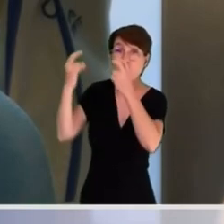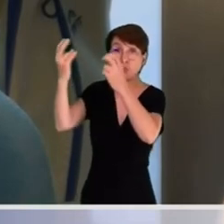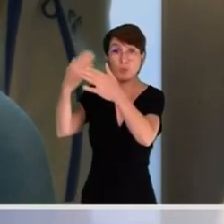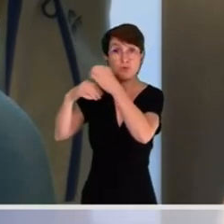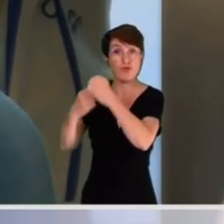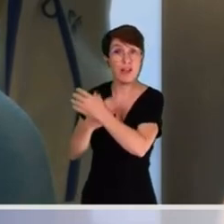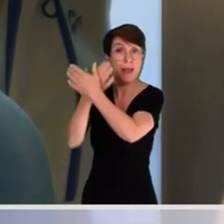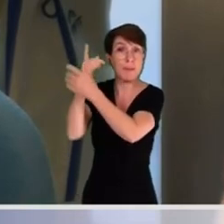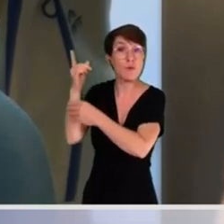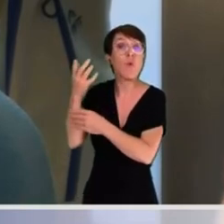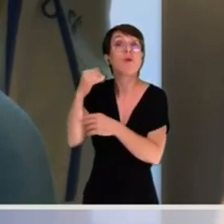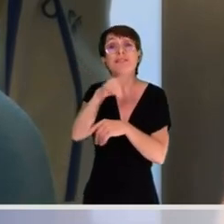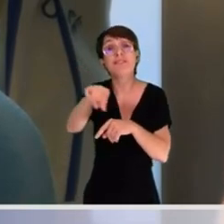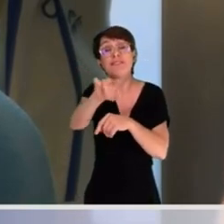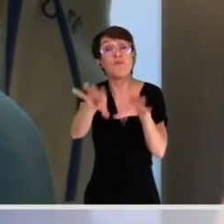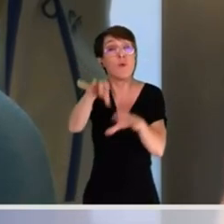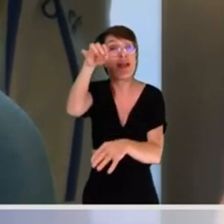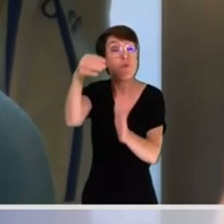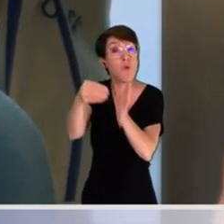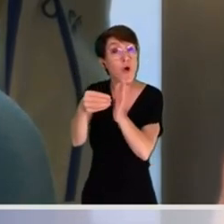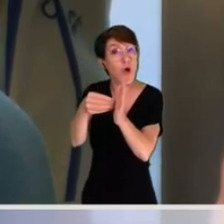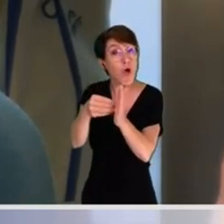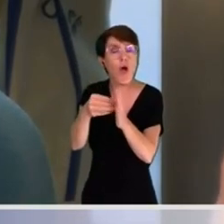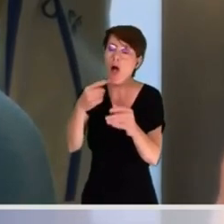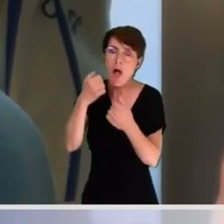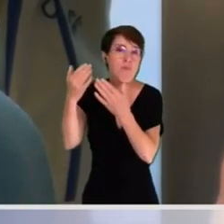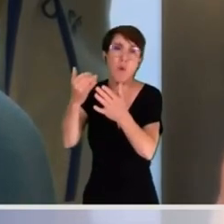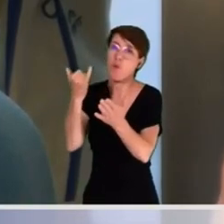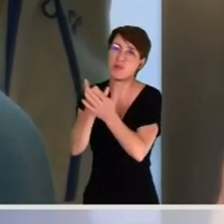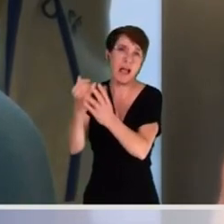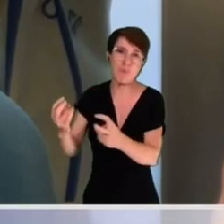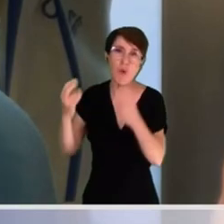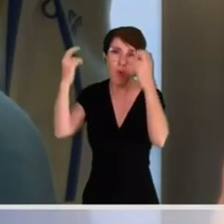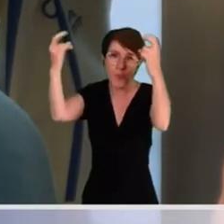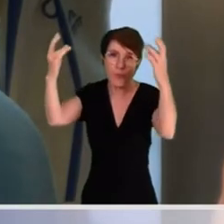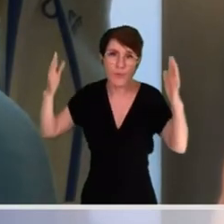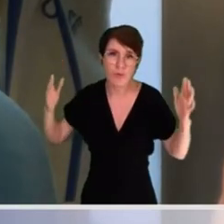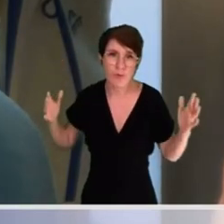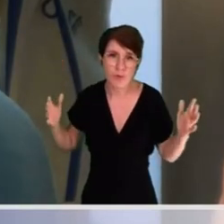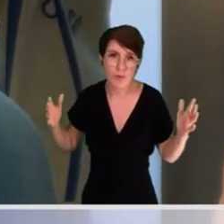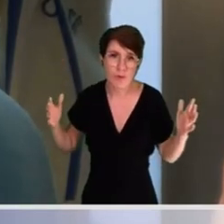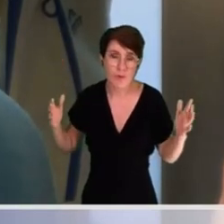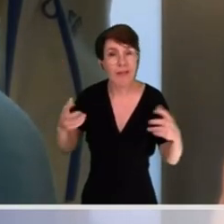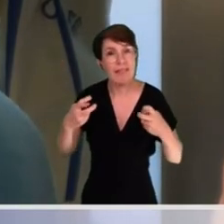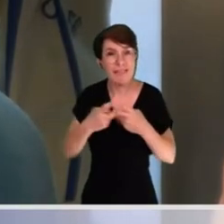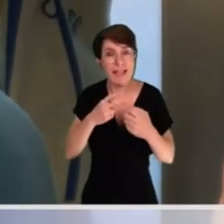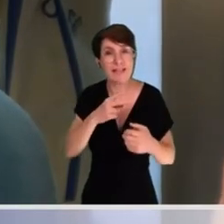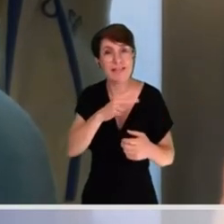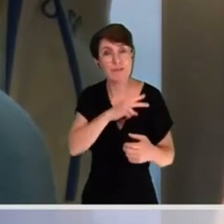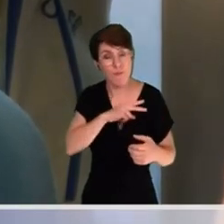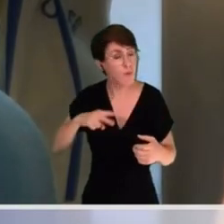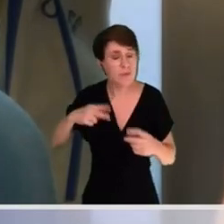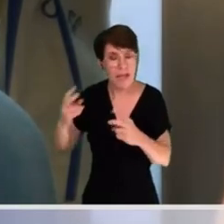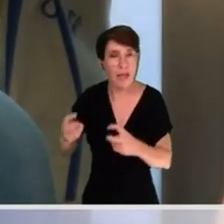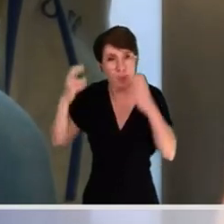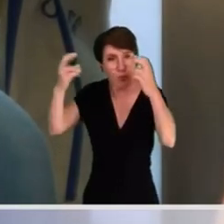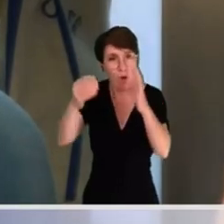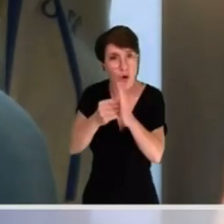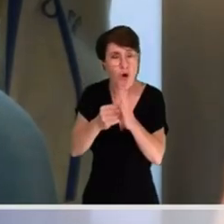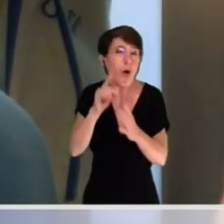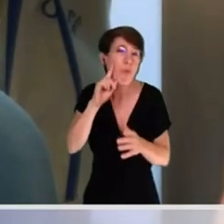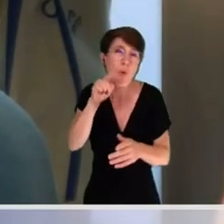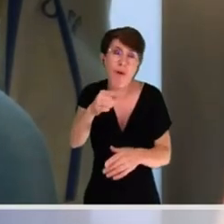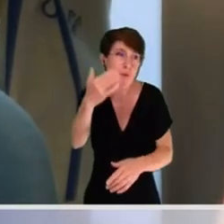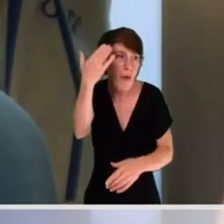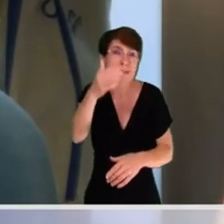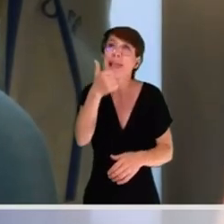êtes élu à nouveau et si vous avez à nouveau le pouvoir sur le territoire. Une hausse massive de la taxe foncière parce que c'est tout ce que vous savez faire,